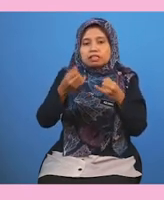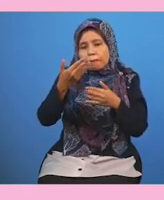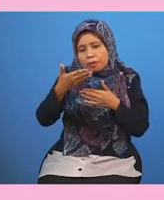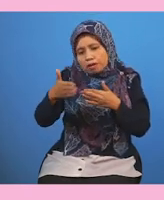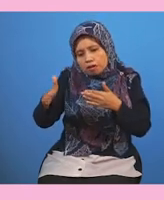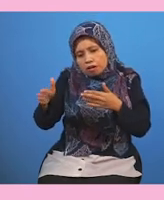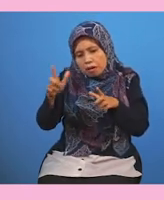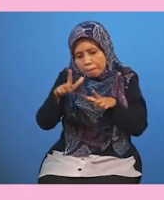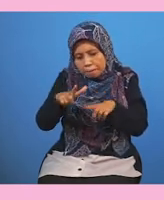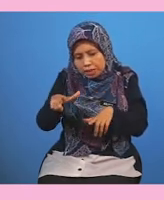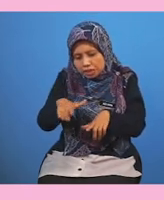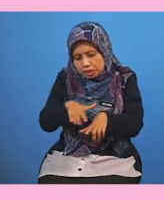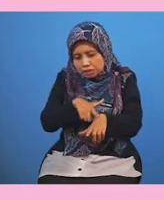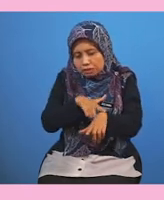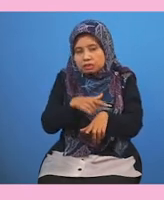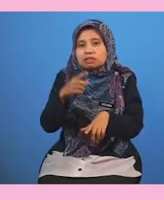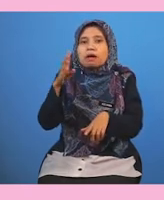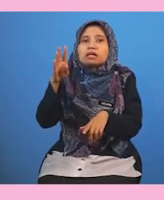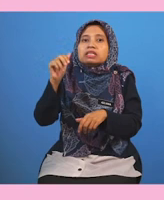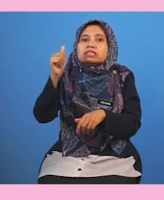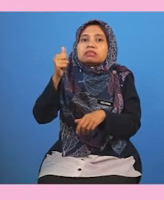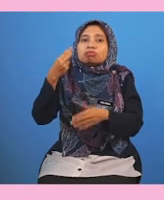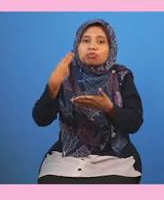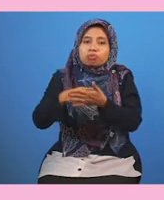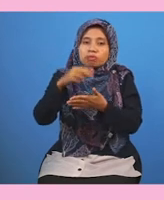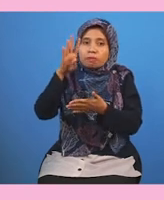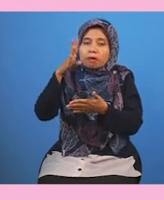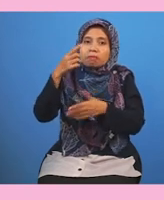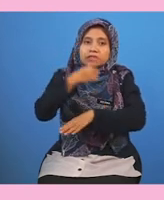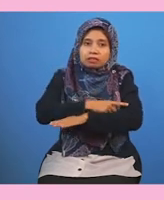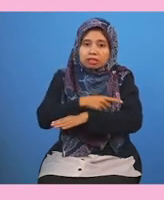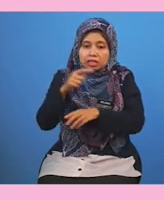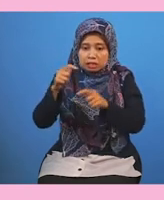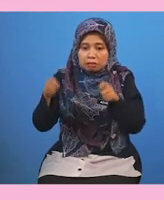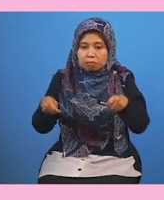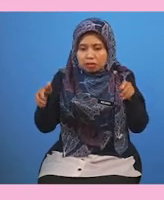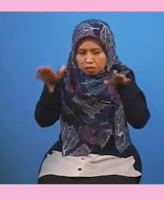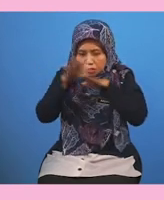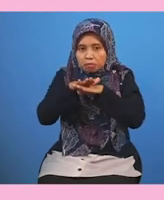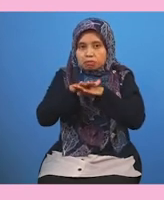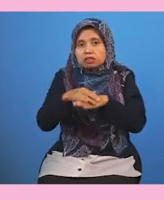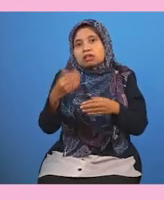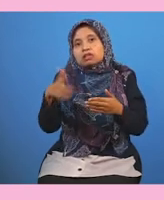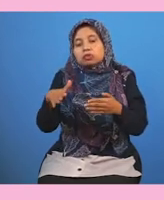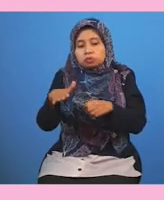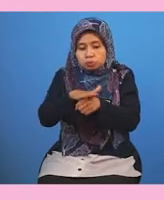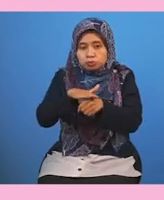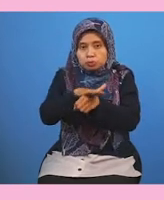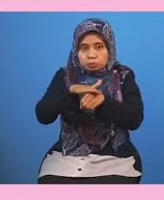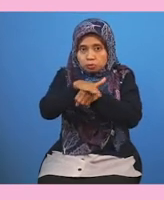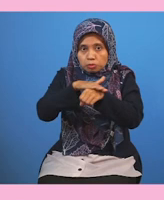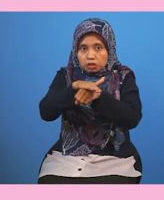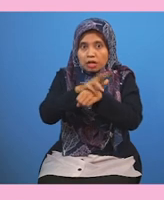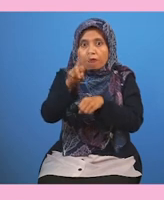biarkan sehingga 10 hingga 14 hari di dalam tempat gelap dan sapukan vaselin di